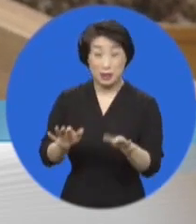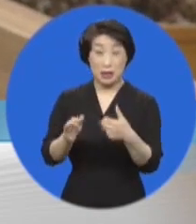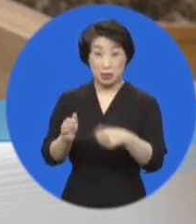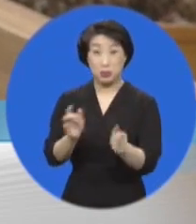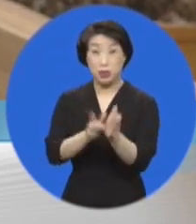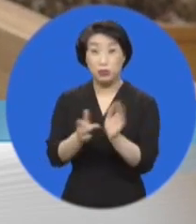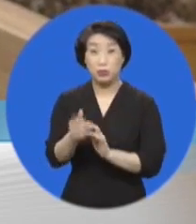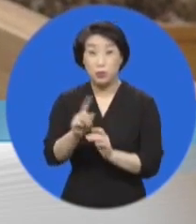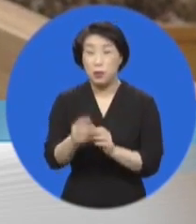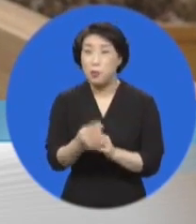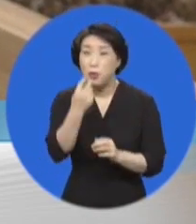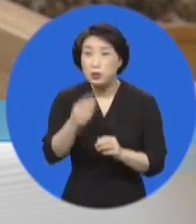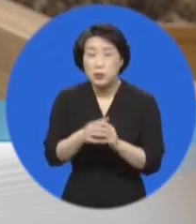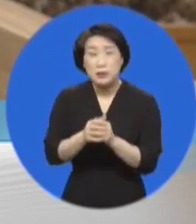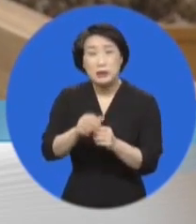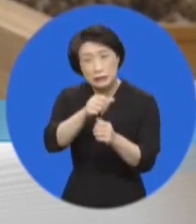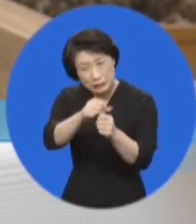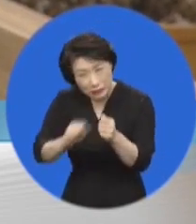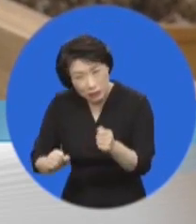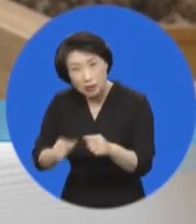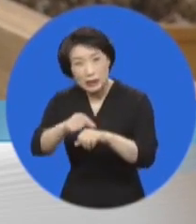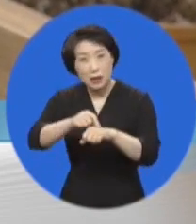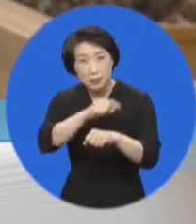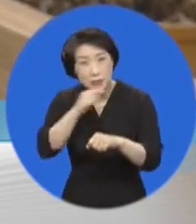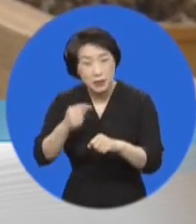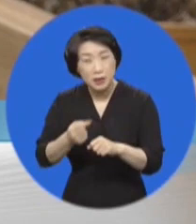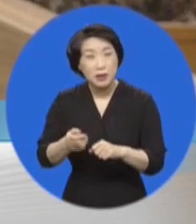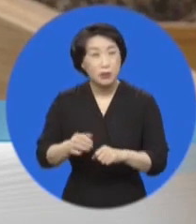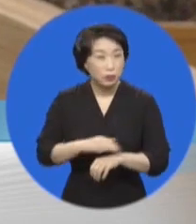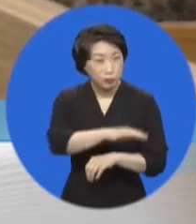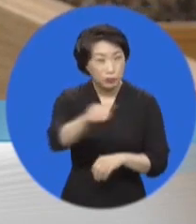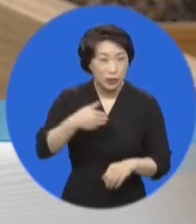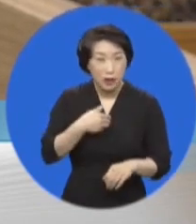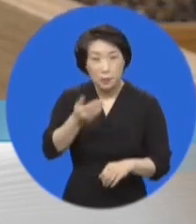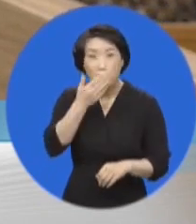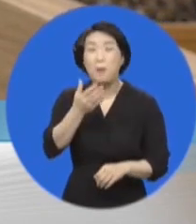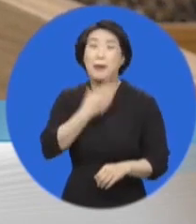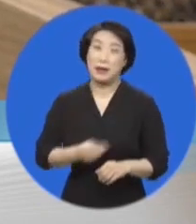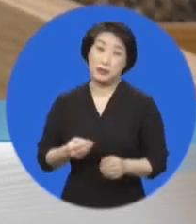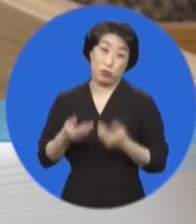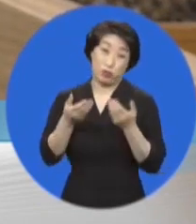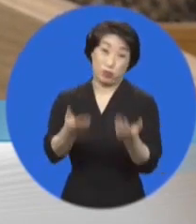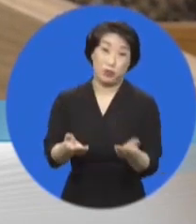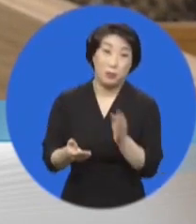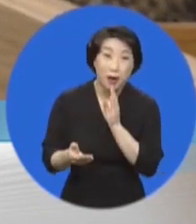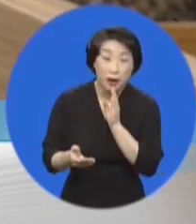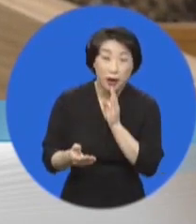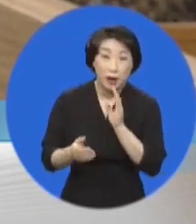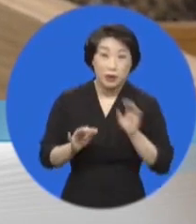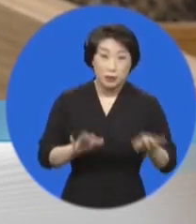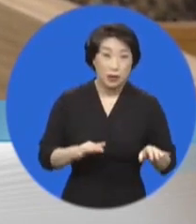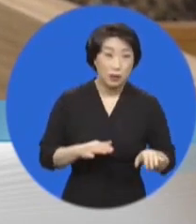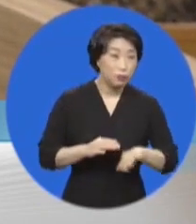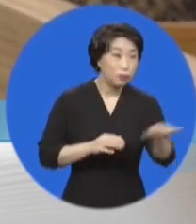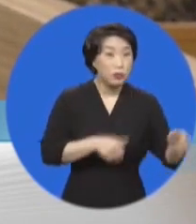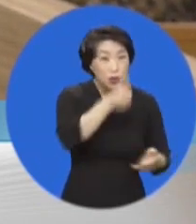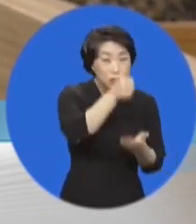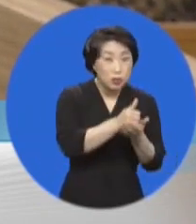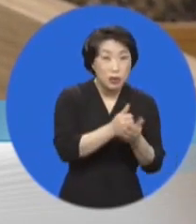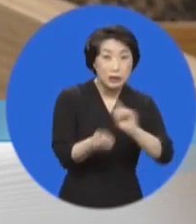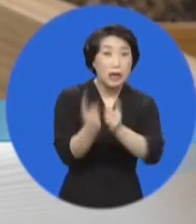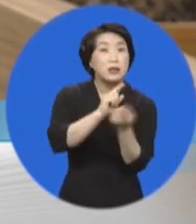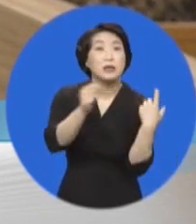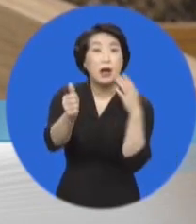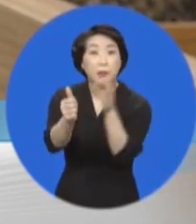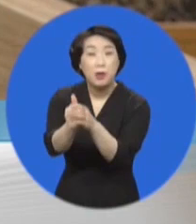자기 목숨을 쫙쫙 찢어 살과 피를 먹고 마시게 하며, 그런데 죄값을 짊어지고